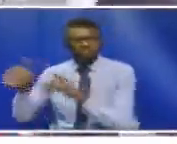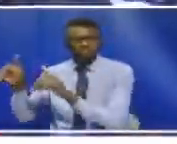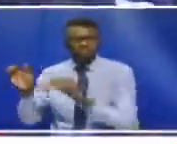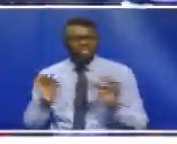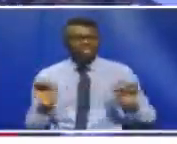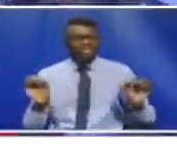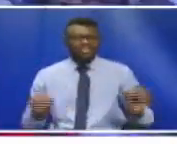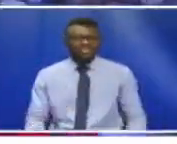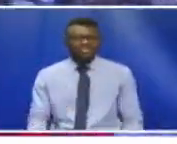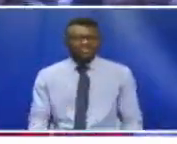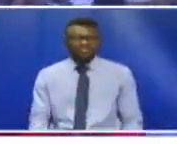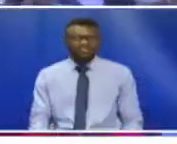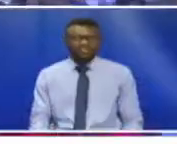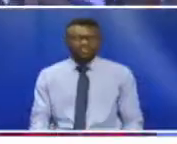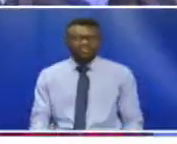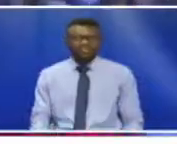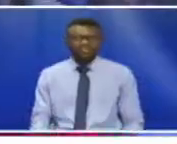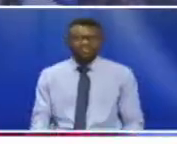corona.